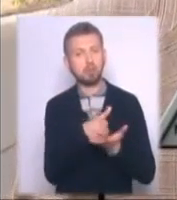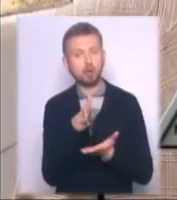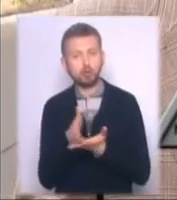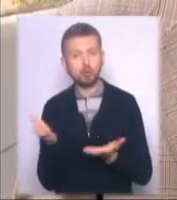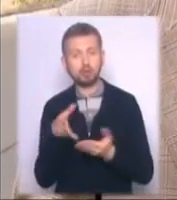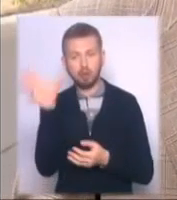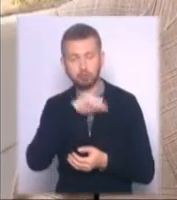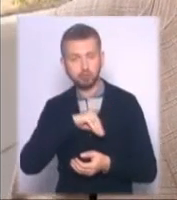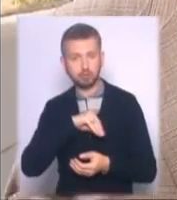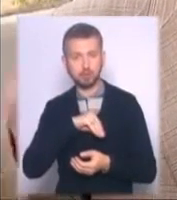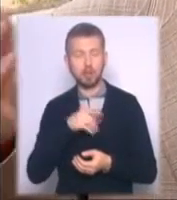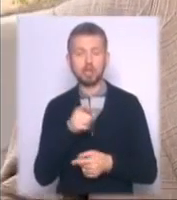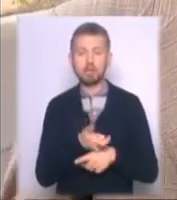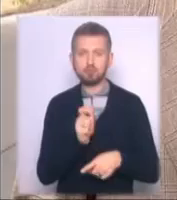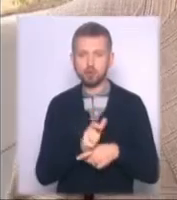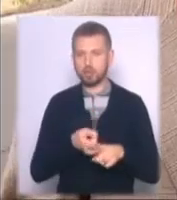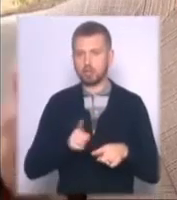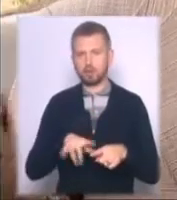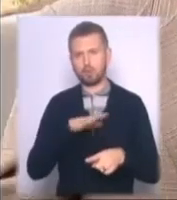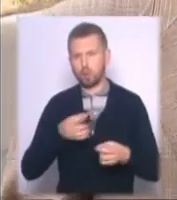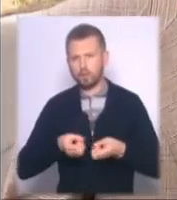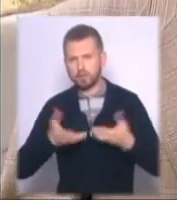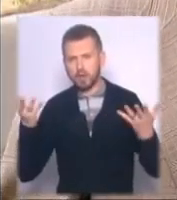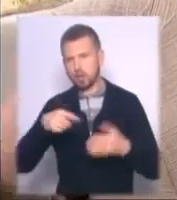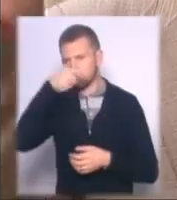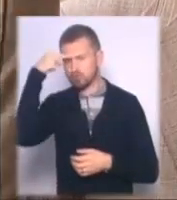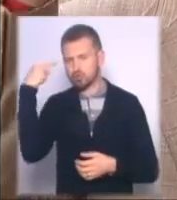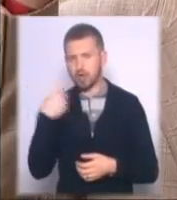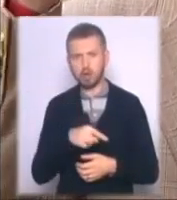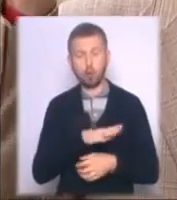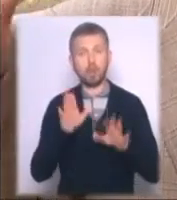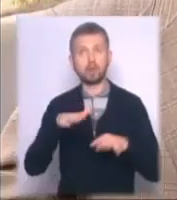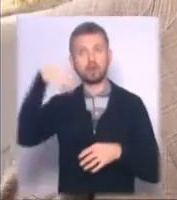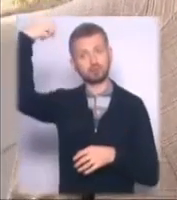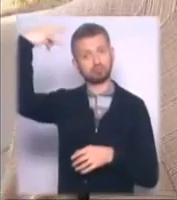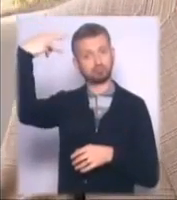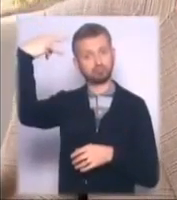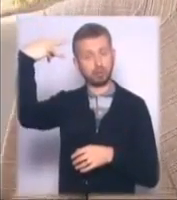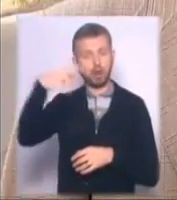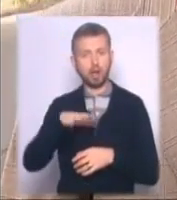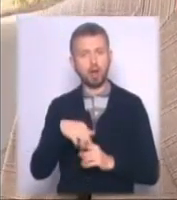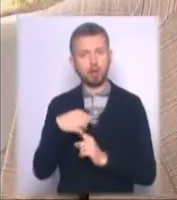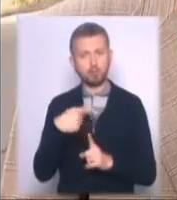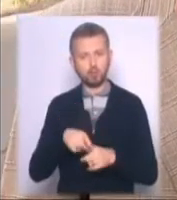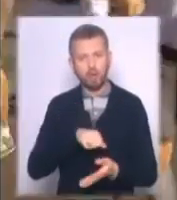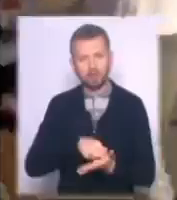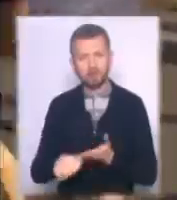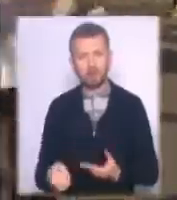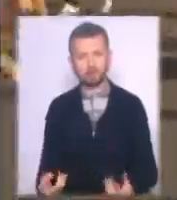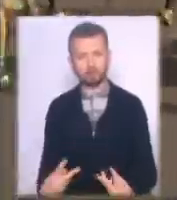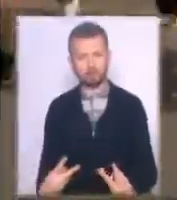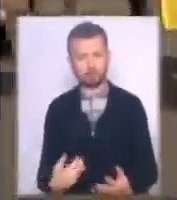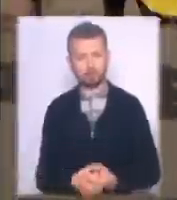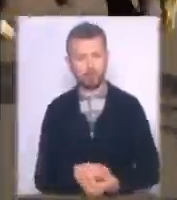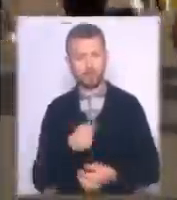можуть осилити. Тим більше, що це було вдень. Жарко, не тільки зверху жарко, а й від асфальту жарко було. За